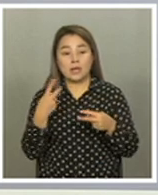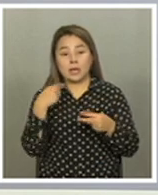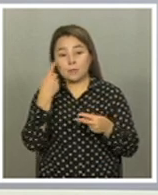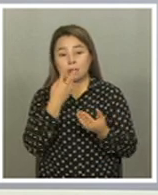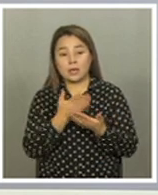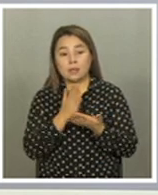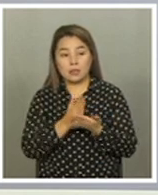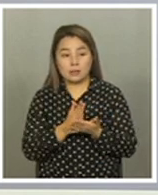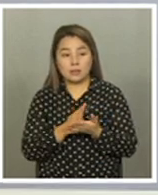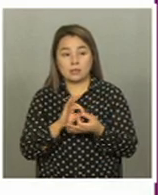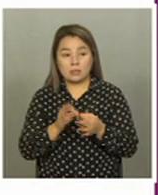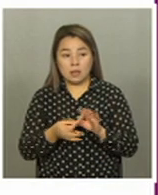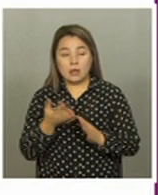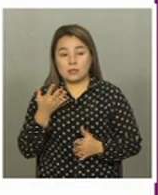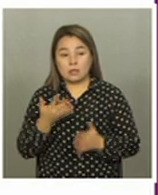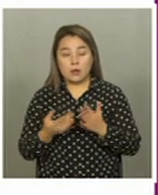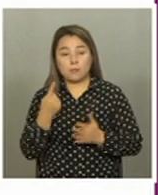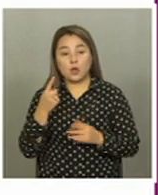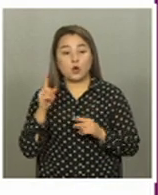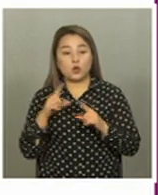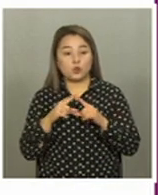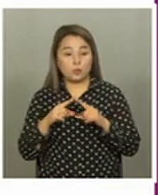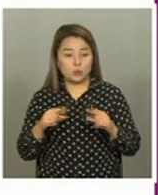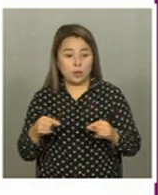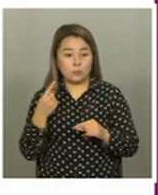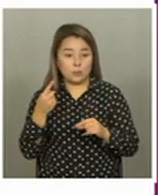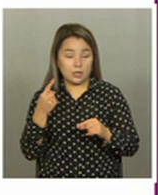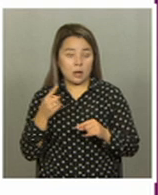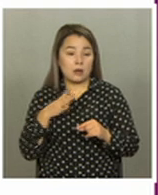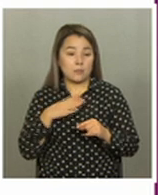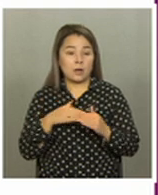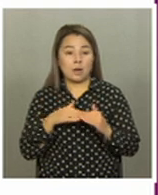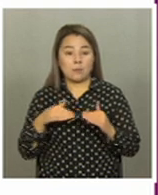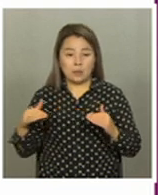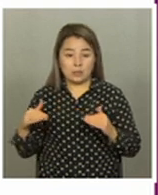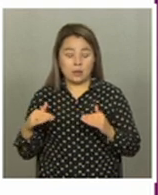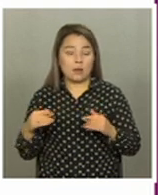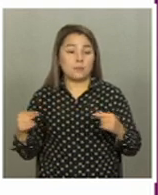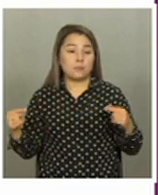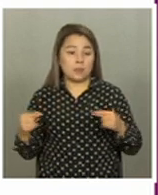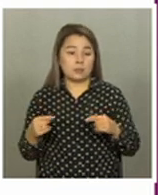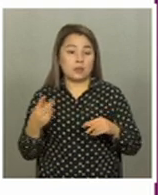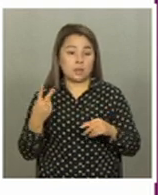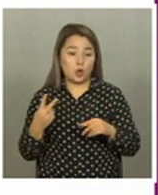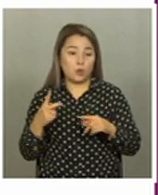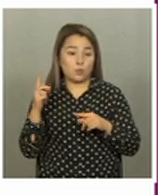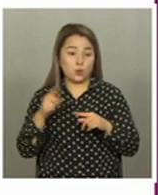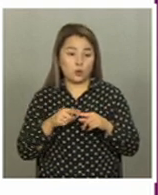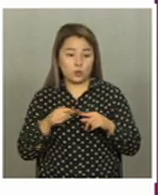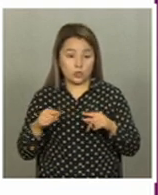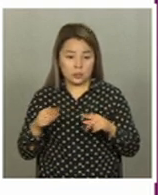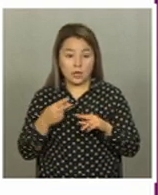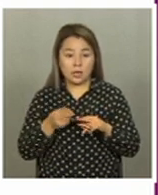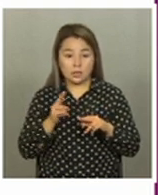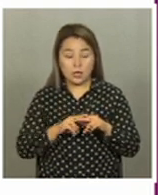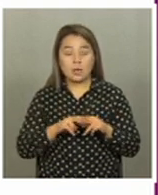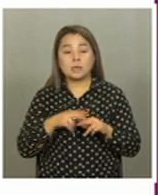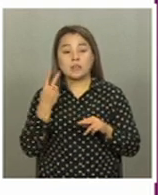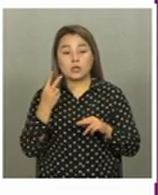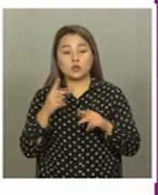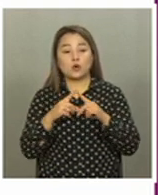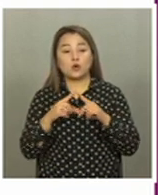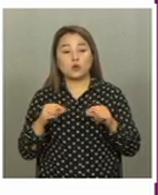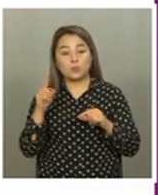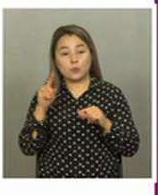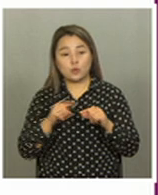егер бір үшбұрыштың бір қабырғасы мен оған іргелес екі бұрышы, екінші үшбұрыштың сәйкес